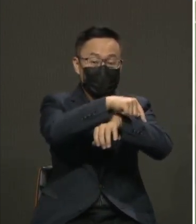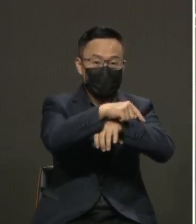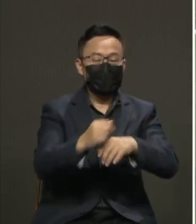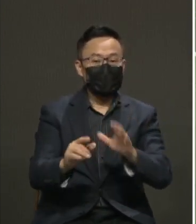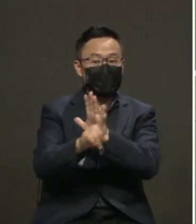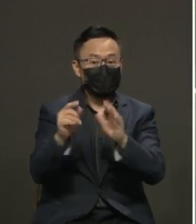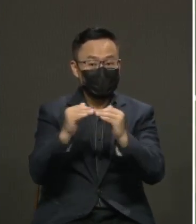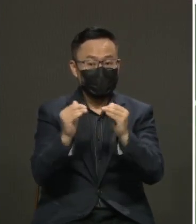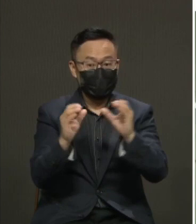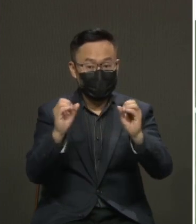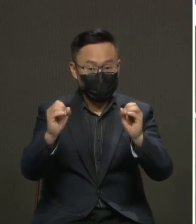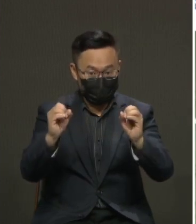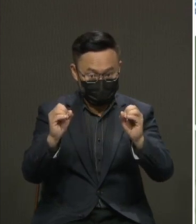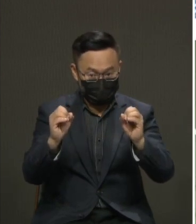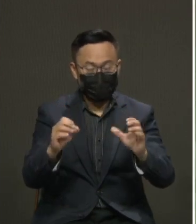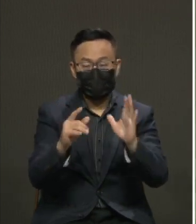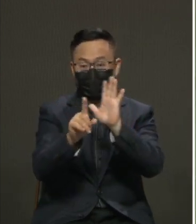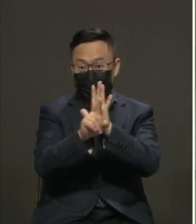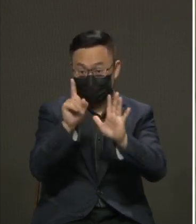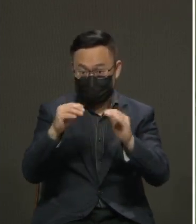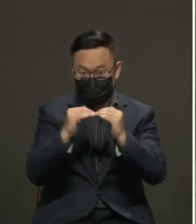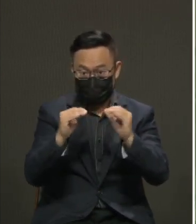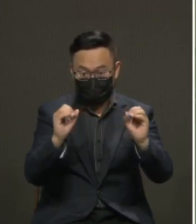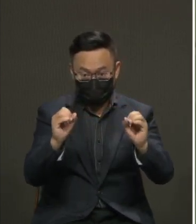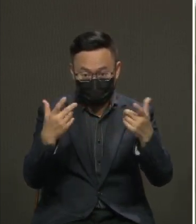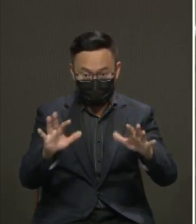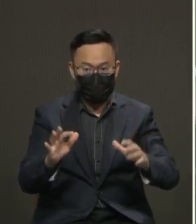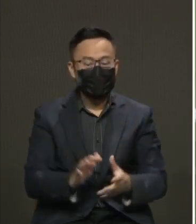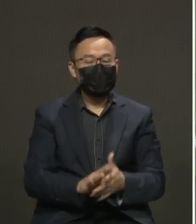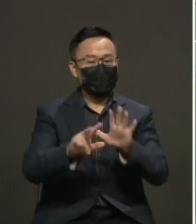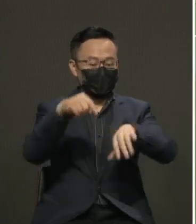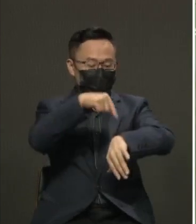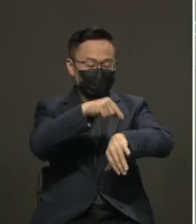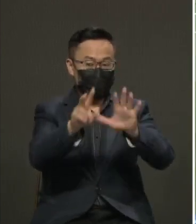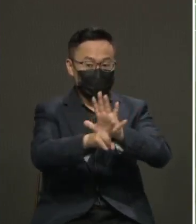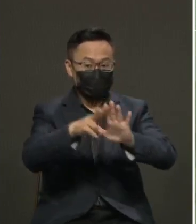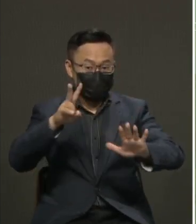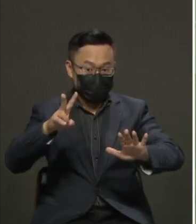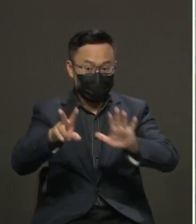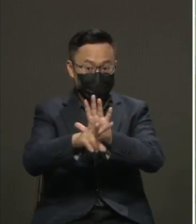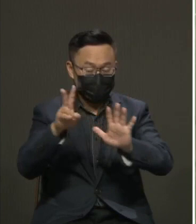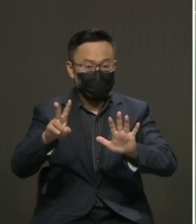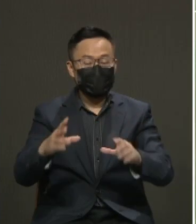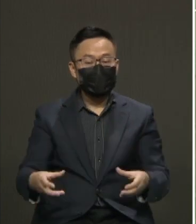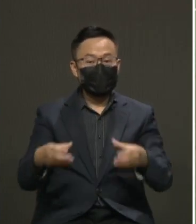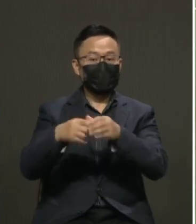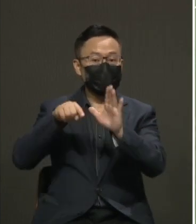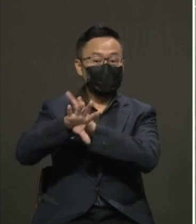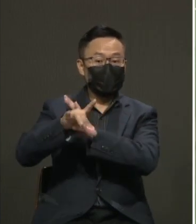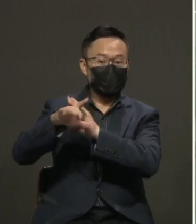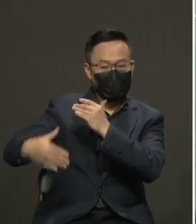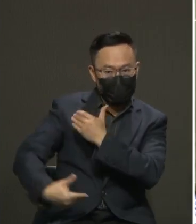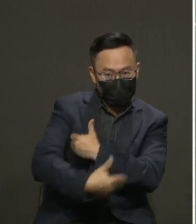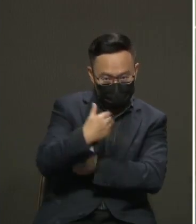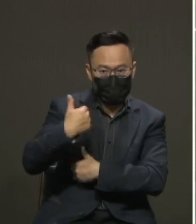แรกยังเสมอกันอยู่0-0ค่ะครึ่งหลังมาชลบุรีเจ้าบ้านก็ยังสร้างโอกาสอย่างต่อเนื่องแล้วก็